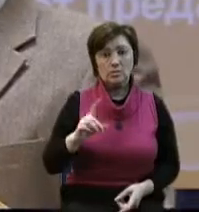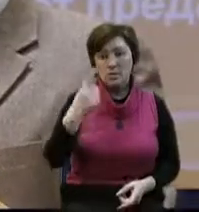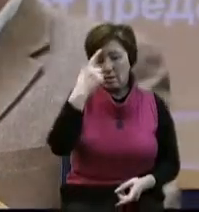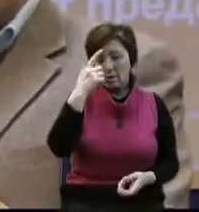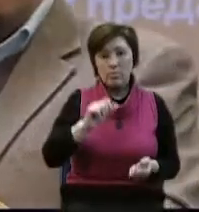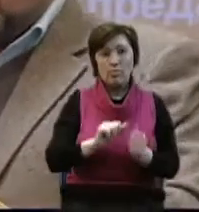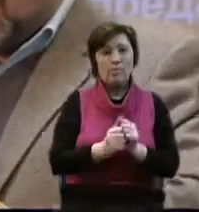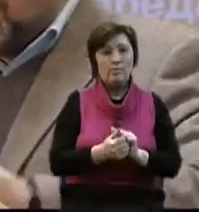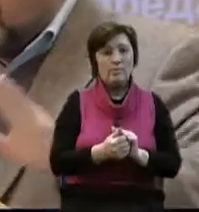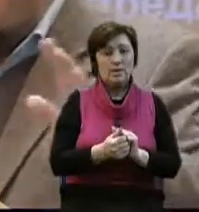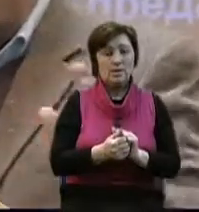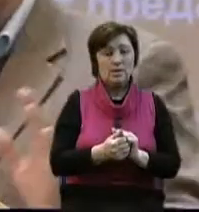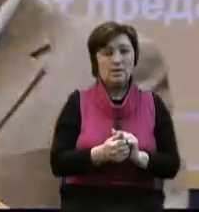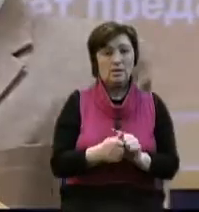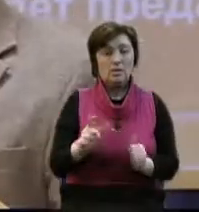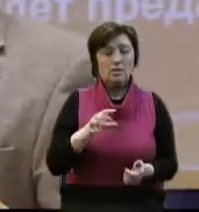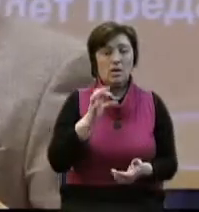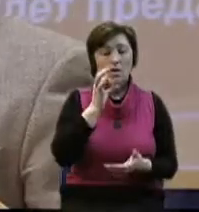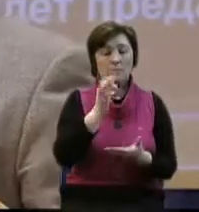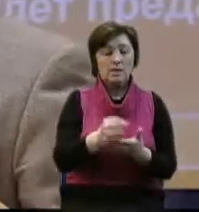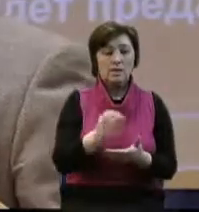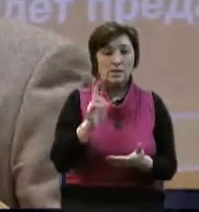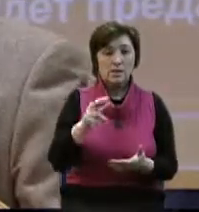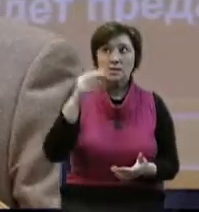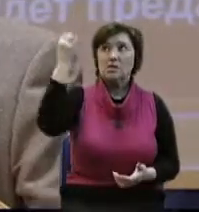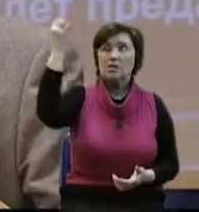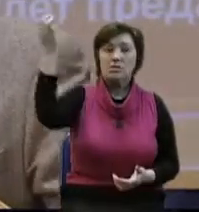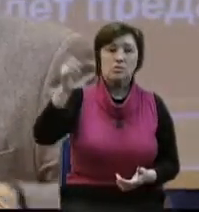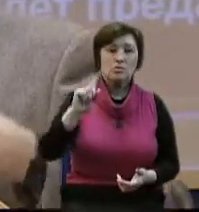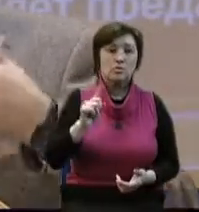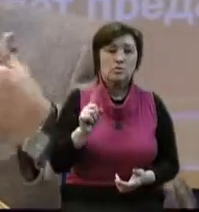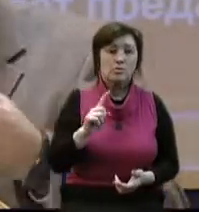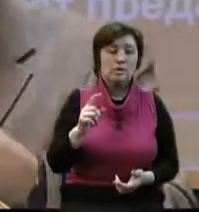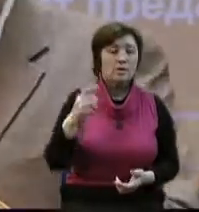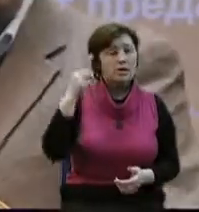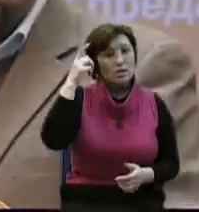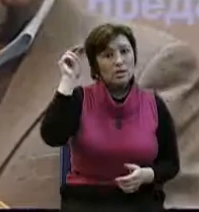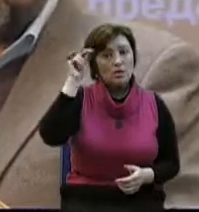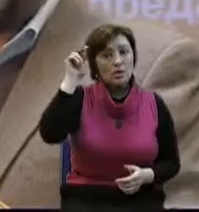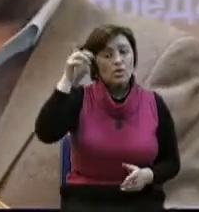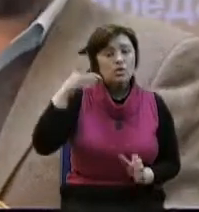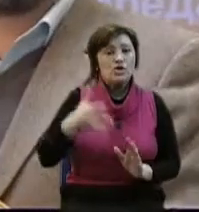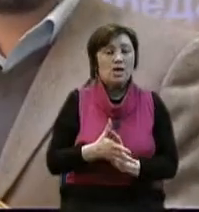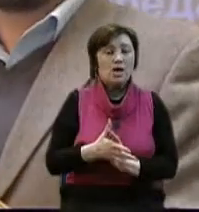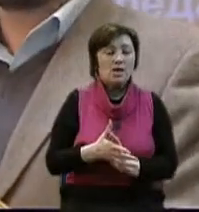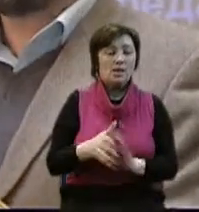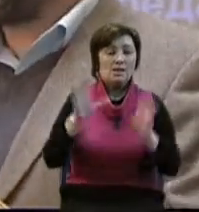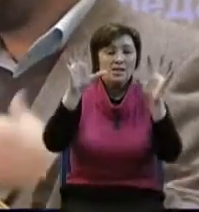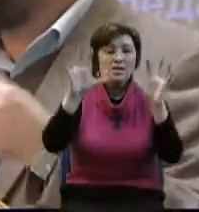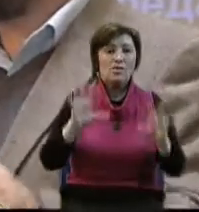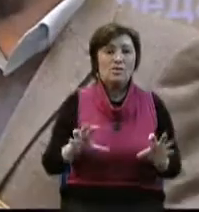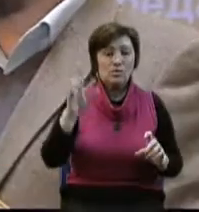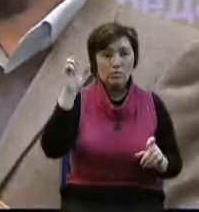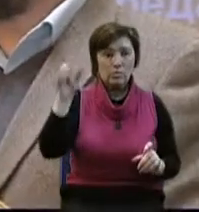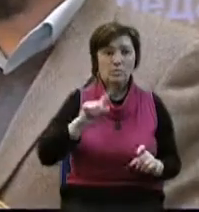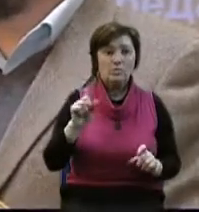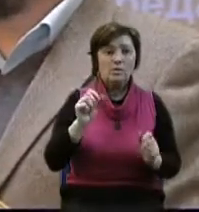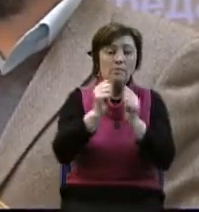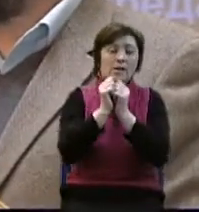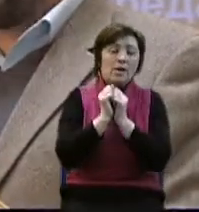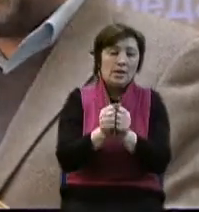Нем, чтобы они обращались к Нему, чтобы они изучали закон Его, чтобы они молились